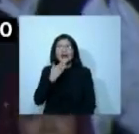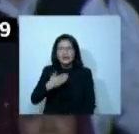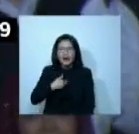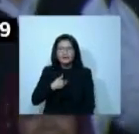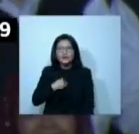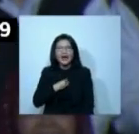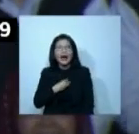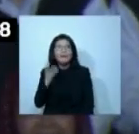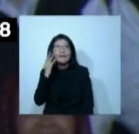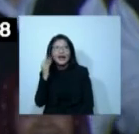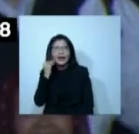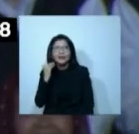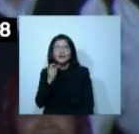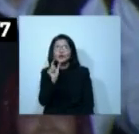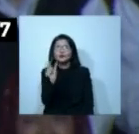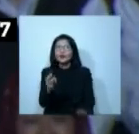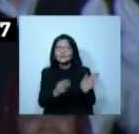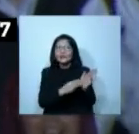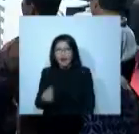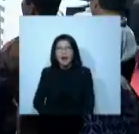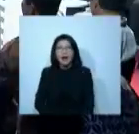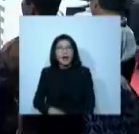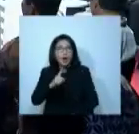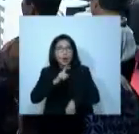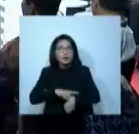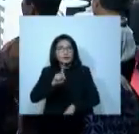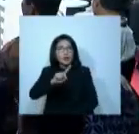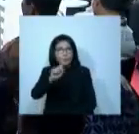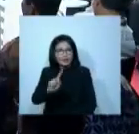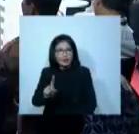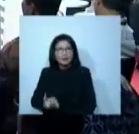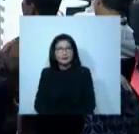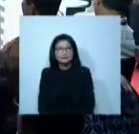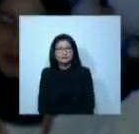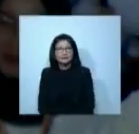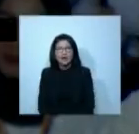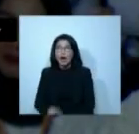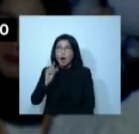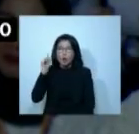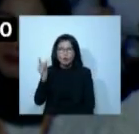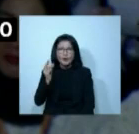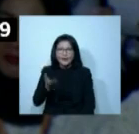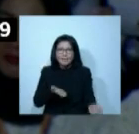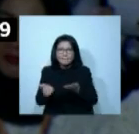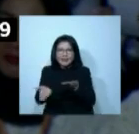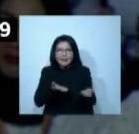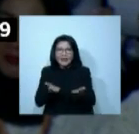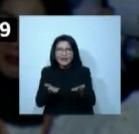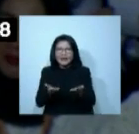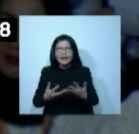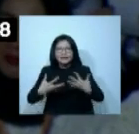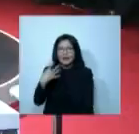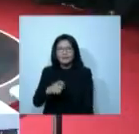dari debat capres-cawapres itu. Tetapi kebanyakan dari Gen Z dan milenial pemula itu ya biasanya lebih didekati dengan sesuatu yang